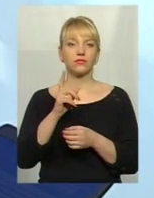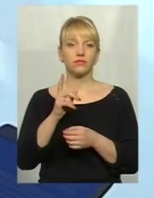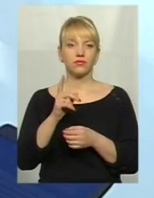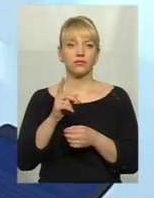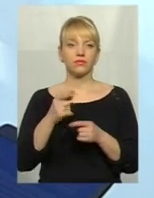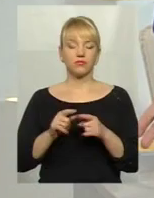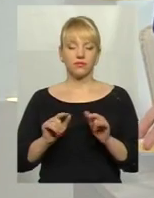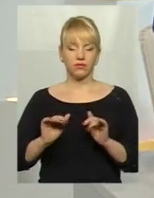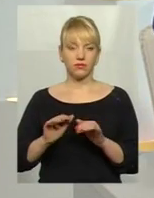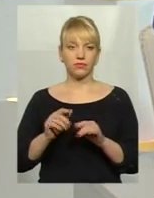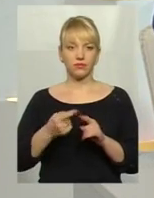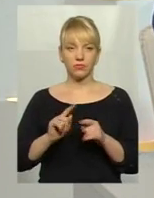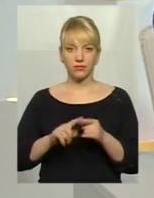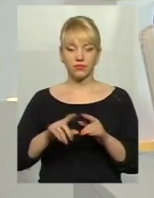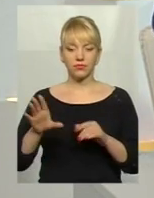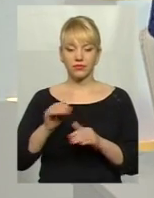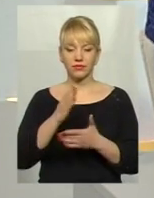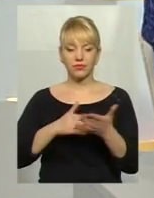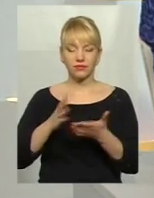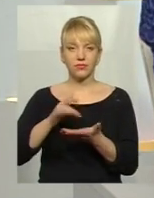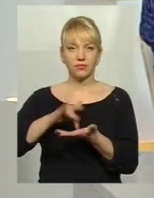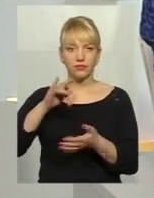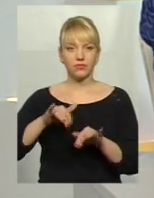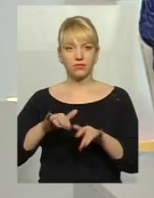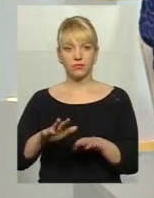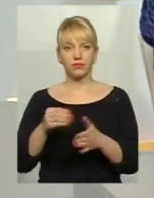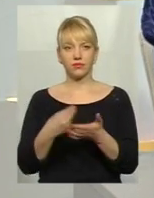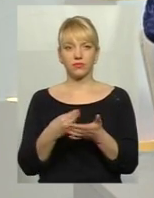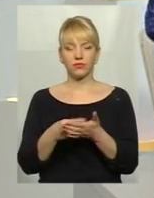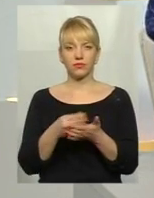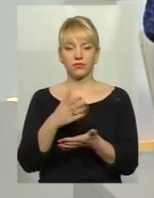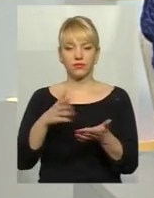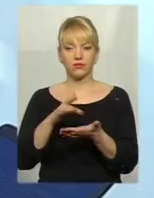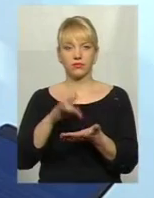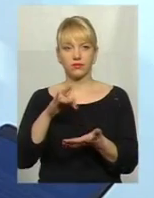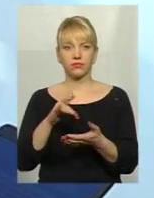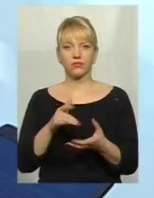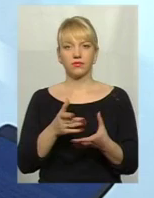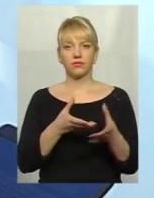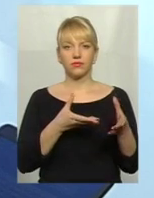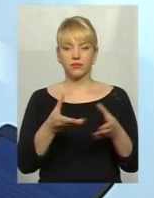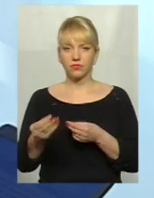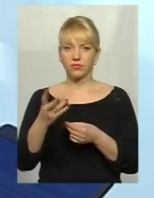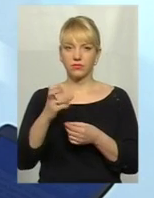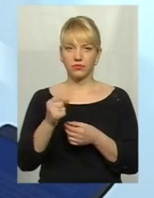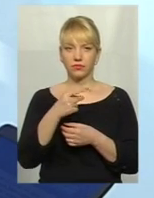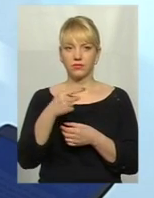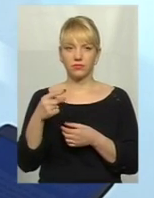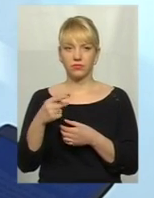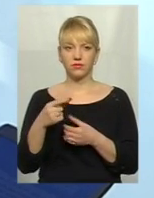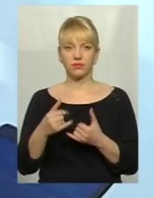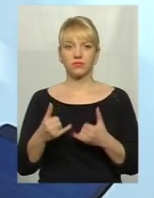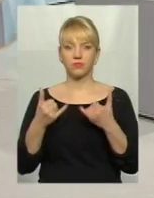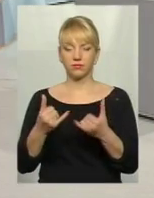Тобто децентралізаційні процеси, які, скажімо, та бюджетна децентралізація зіграла, скажімо, на мінус для